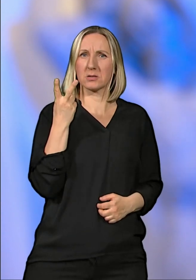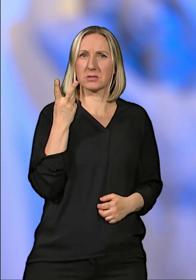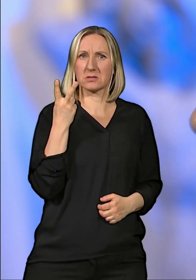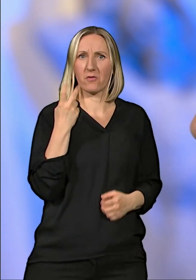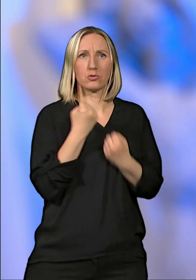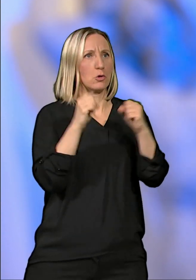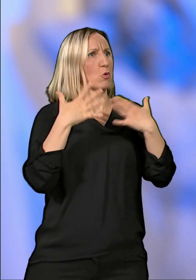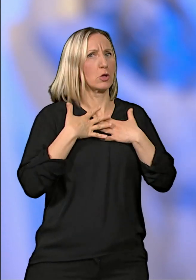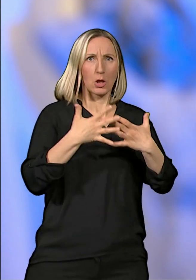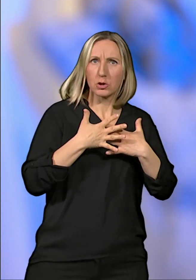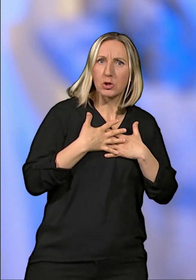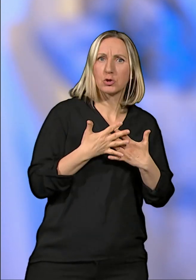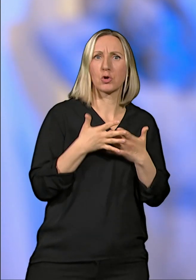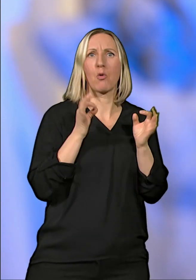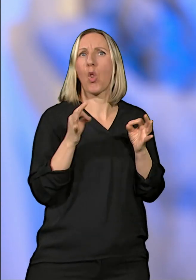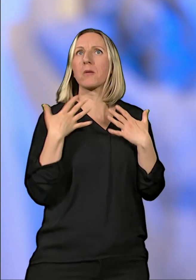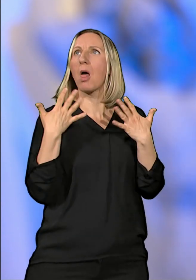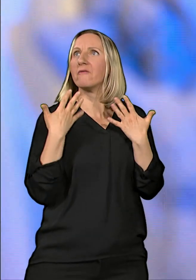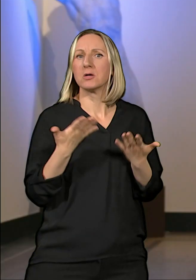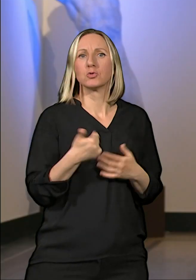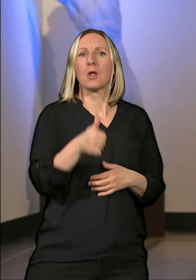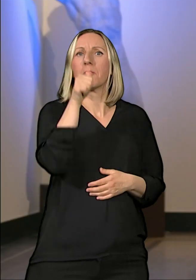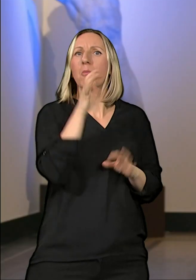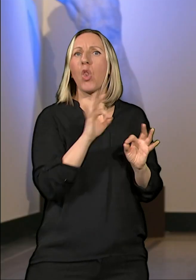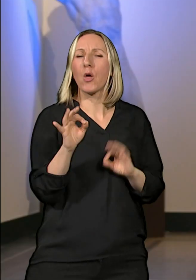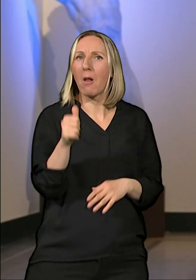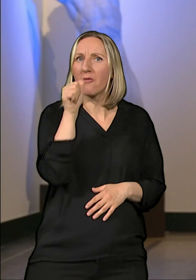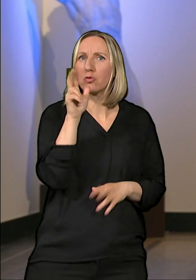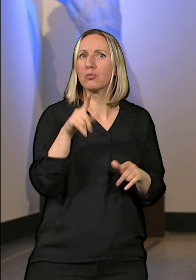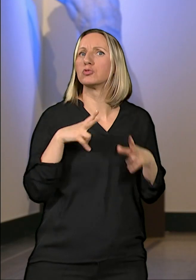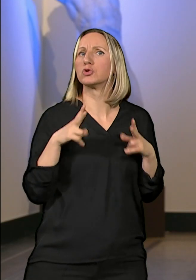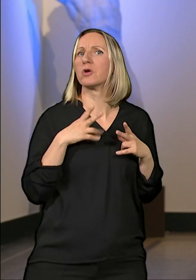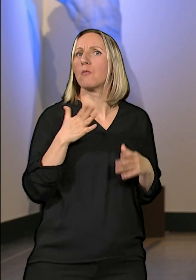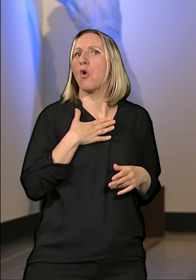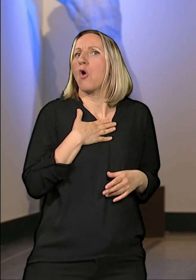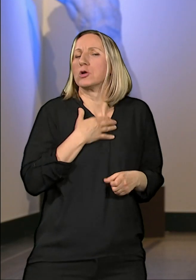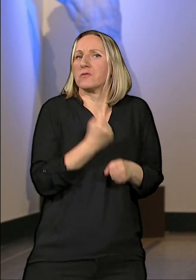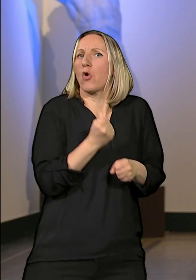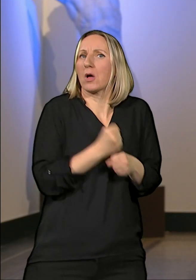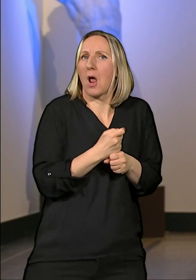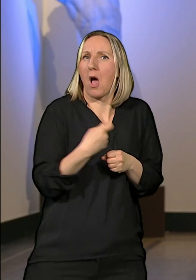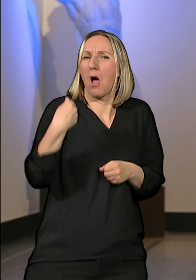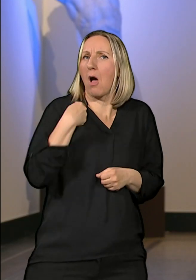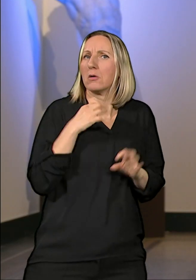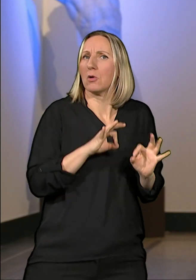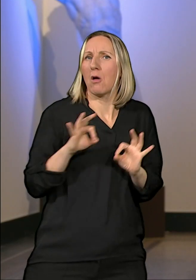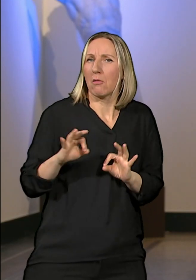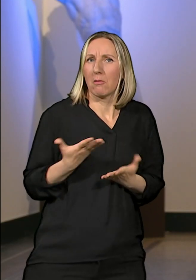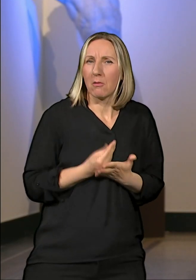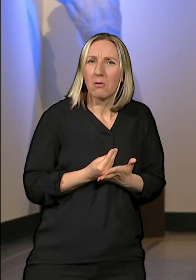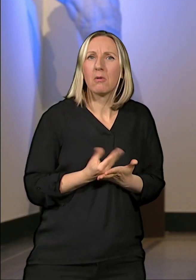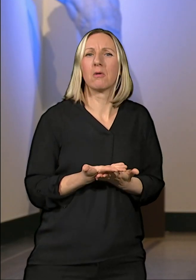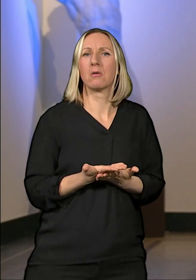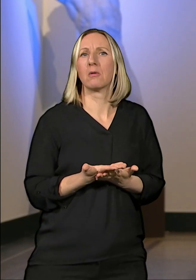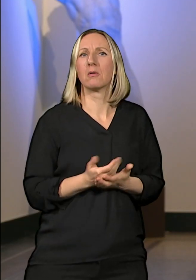da dišete normalan vazduh, da pijete normalnu vodu, da možete da živite od svog rada. To je, da